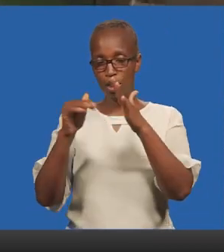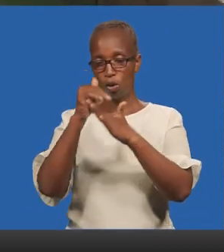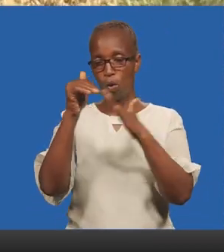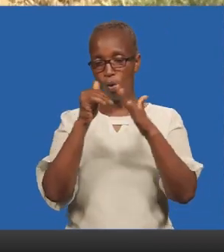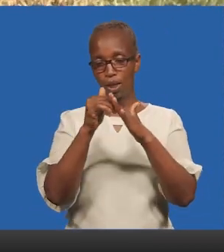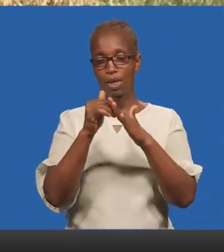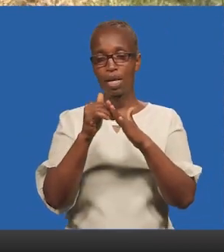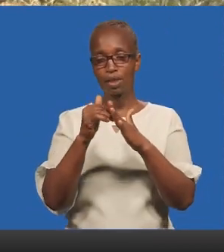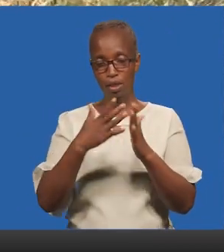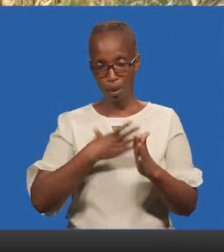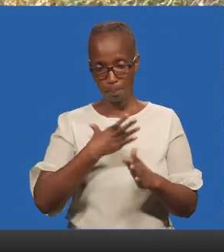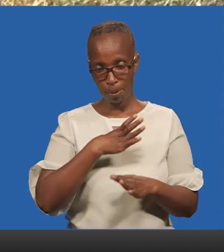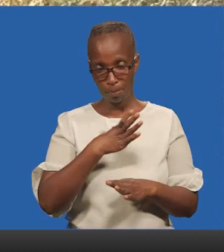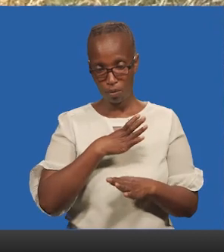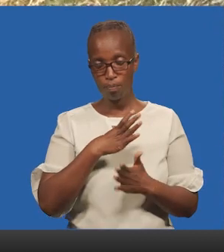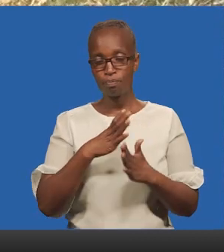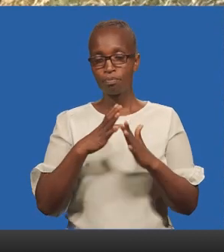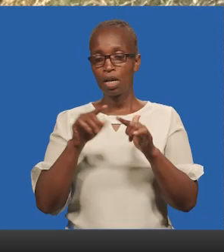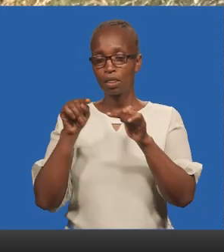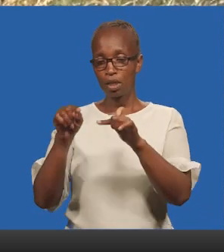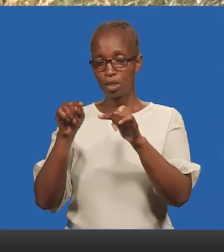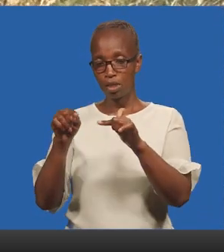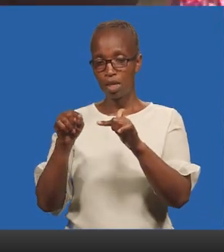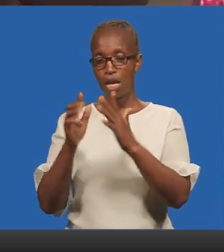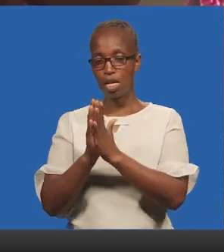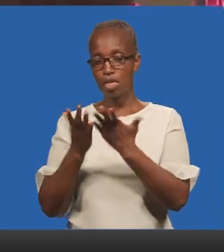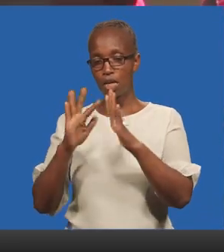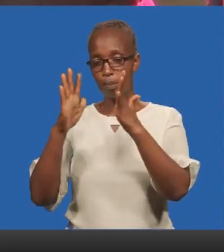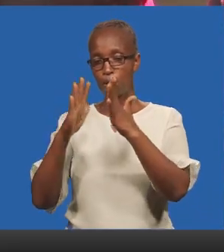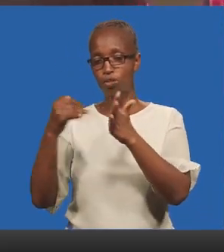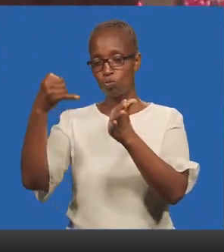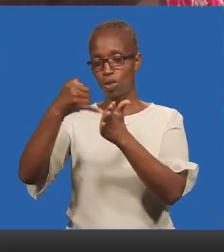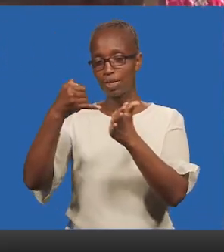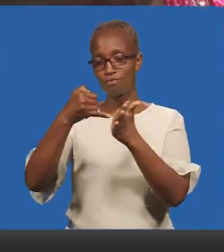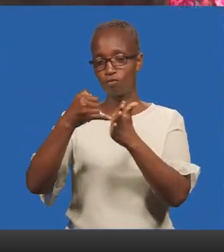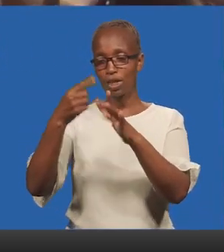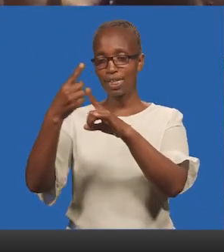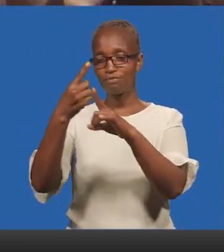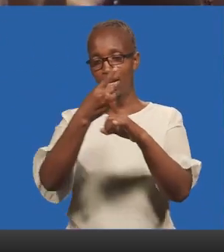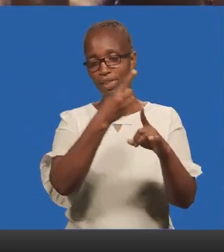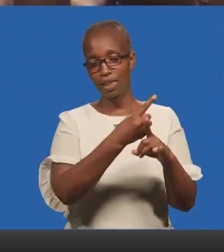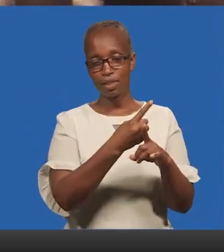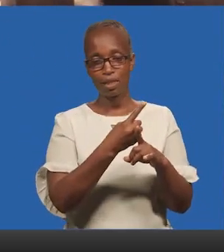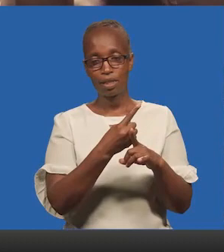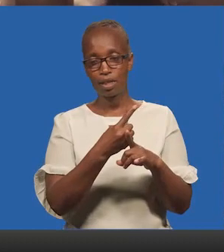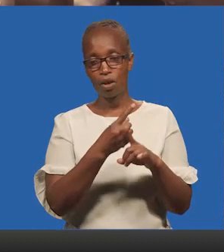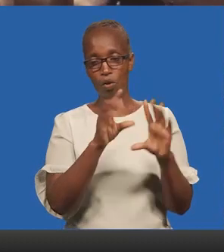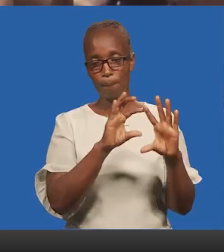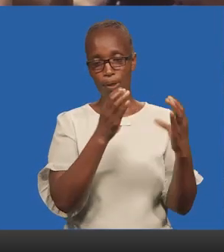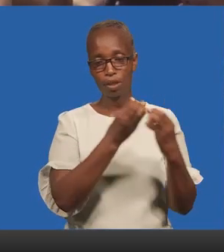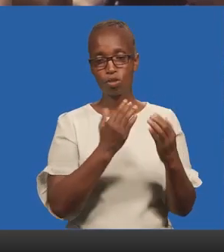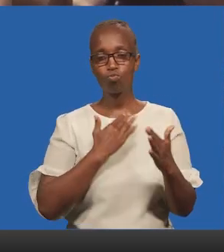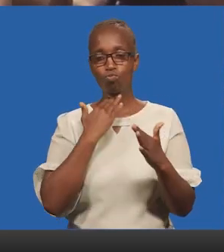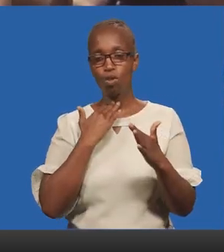utamaduni. Aidha, Joshua alisema tamasha hizo zitahusisha michezo mbalimbali. That we want to unite